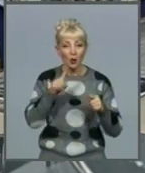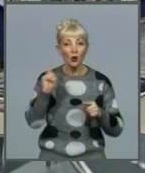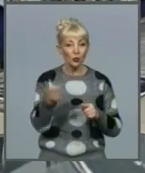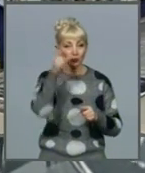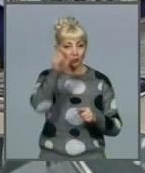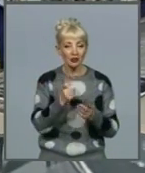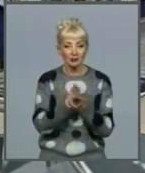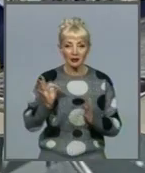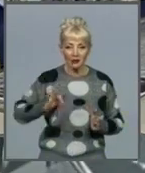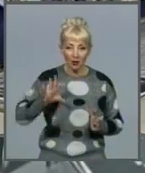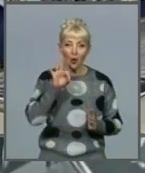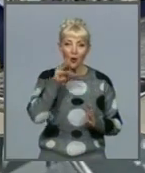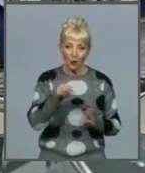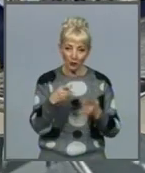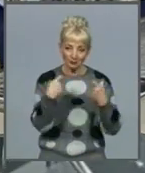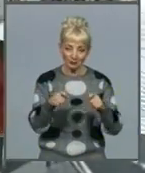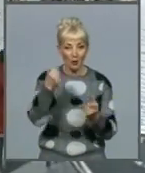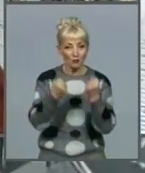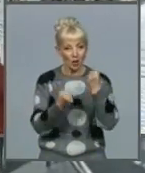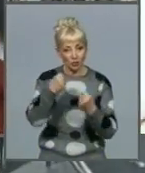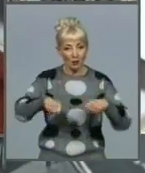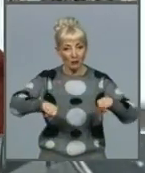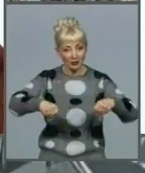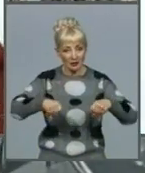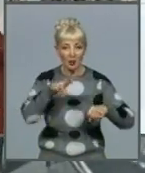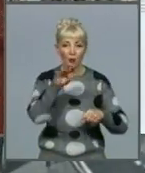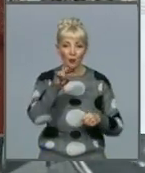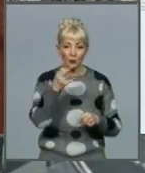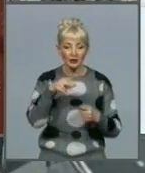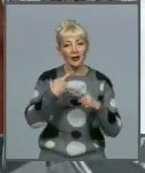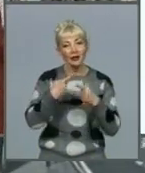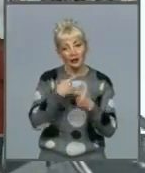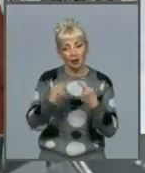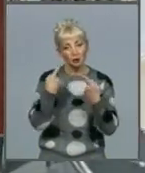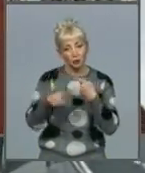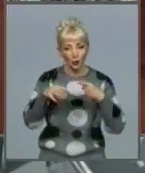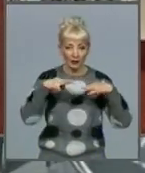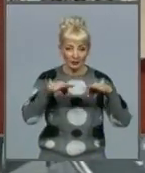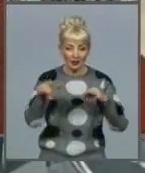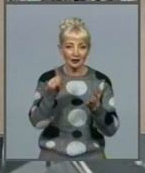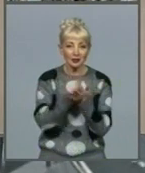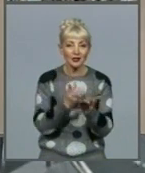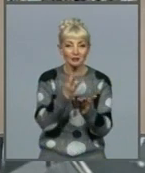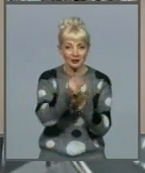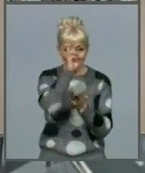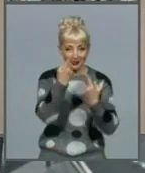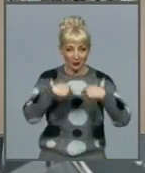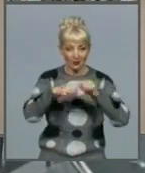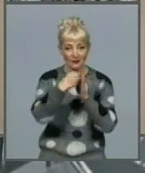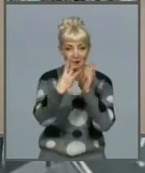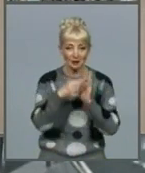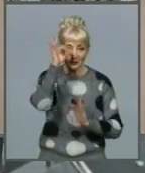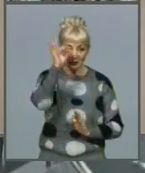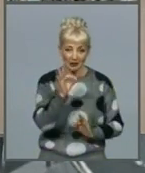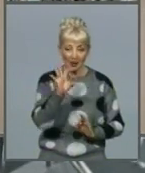відчуження легкового автомобіля, мотоцикла, мопеда або іншого транспортного засобу, то вона повинна сплатити державі 18% від вартості цього